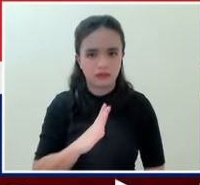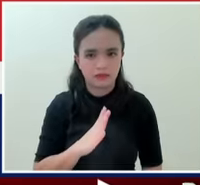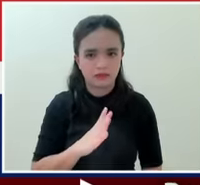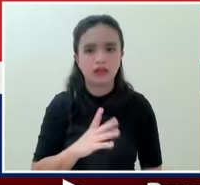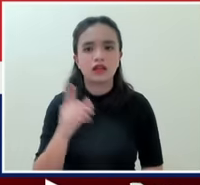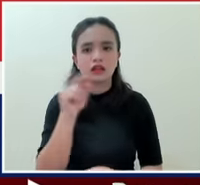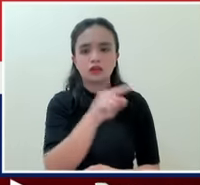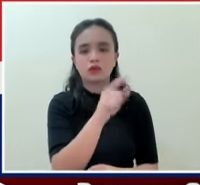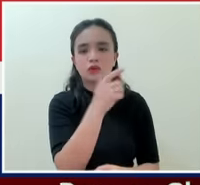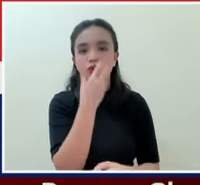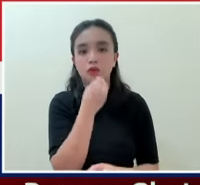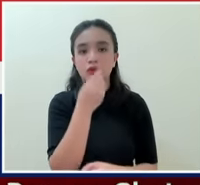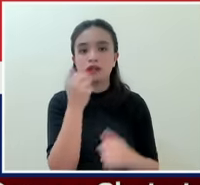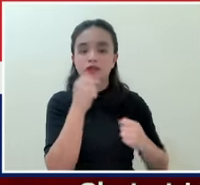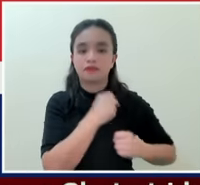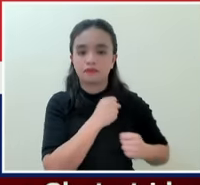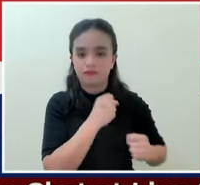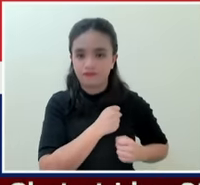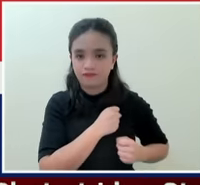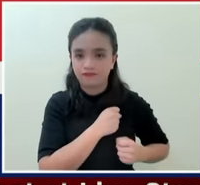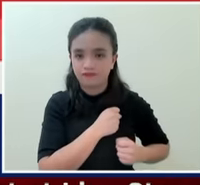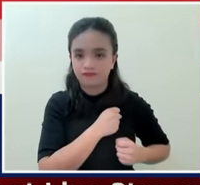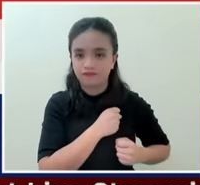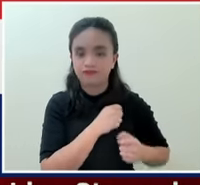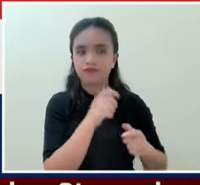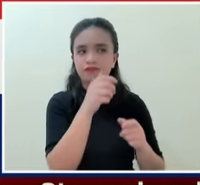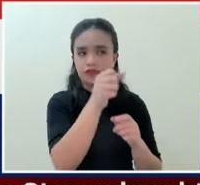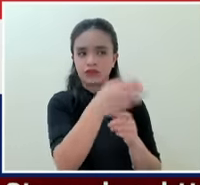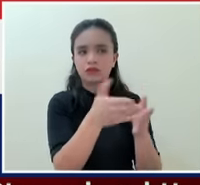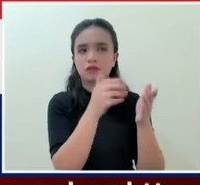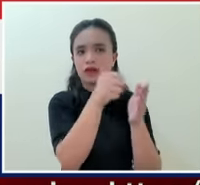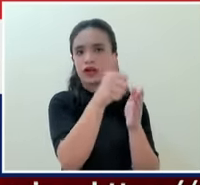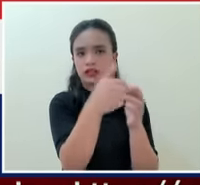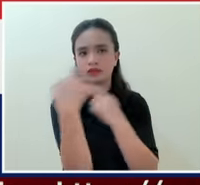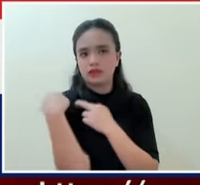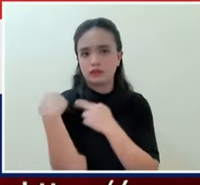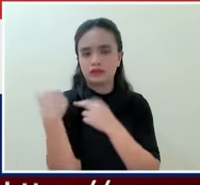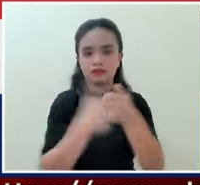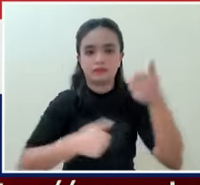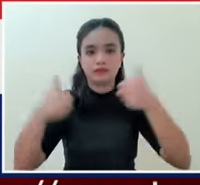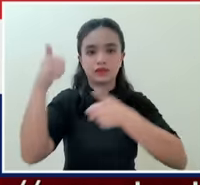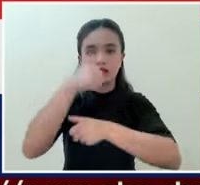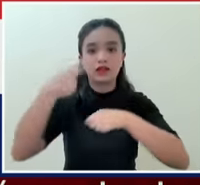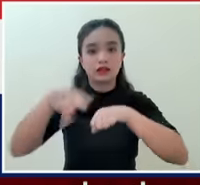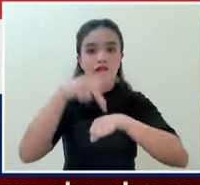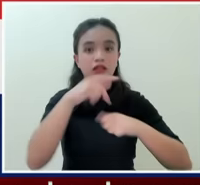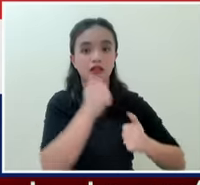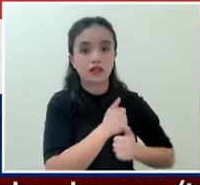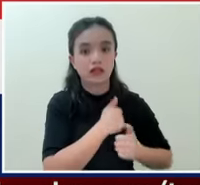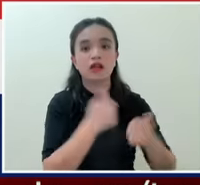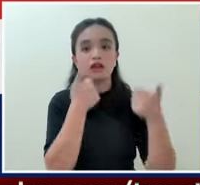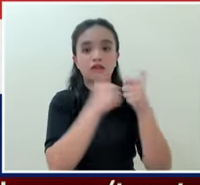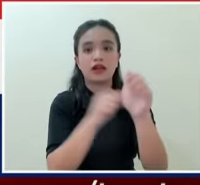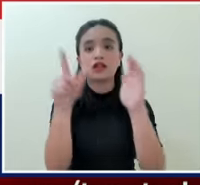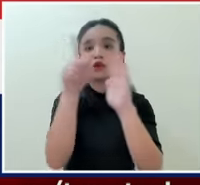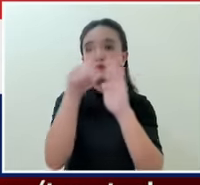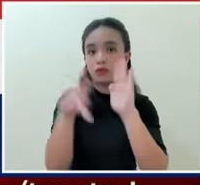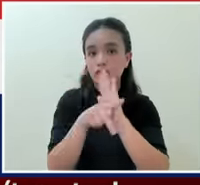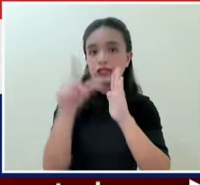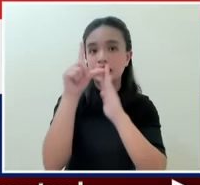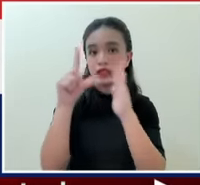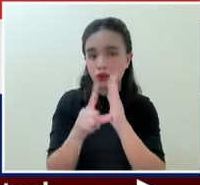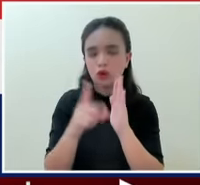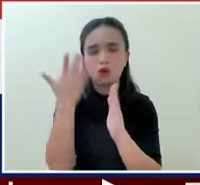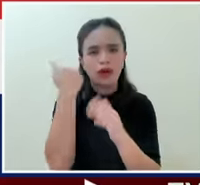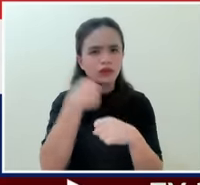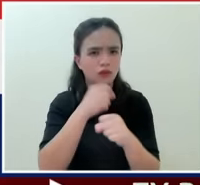ang kapakanan ng mga sundalo at mga dependent nila. Ipinatutupad din anya ng Philippine Army ang mga pulisiya at batas para matiyak